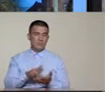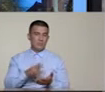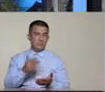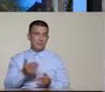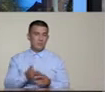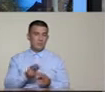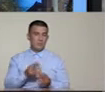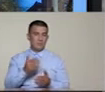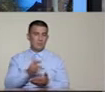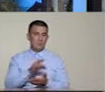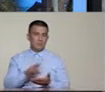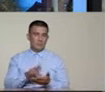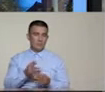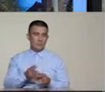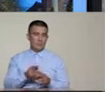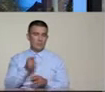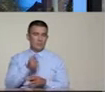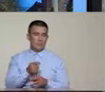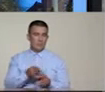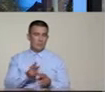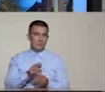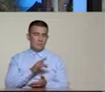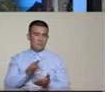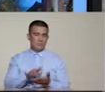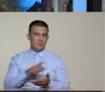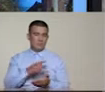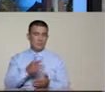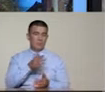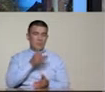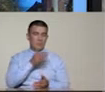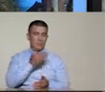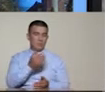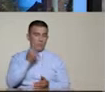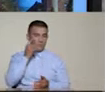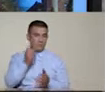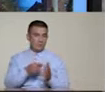bu shaharga asos solinganligini aynan uning yoshidan bilishimiz mumkin.